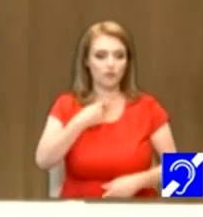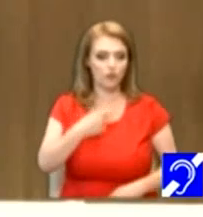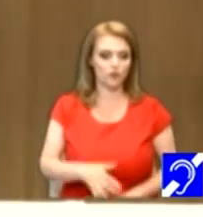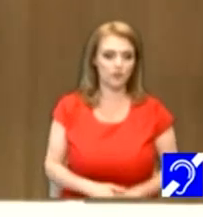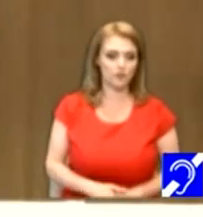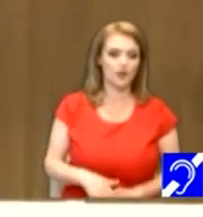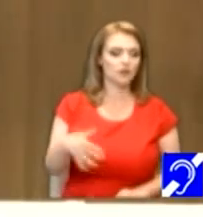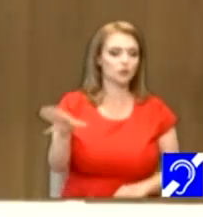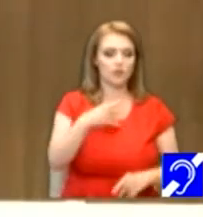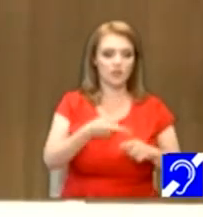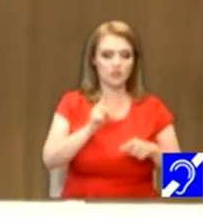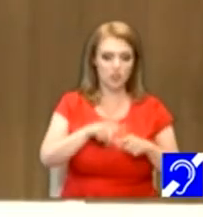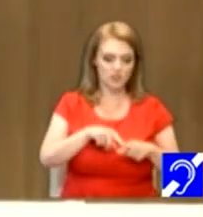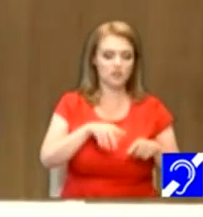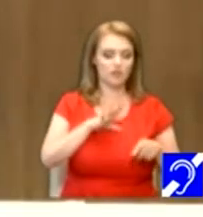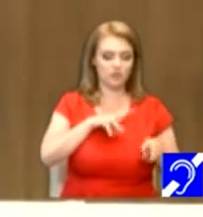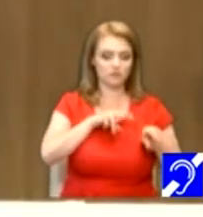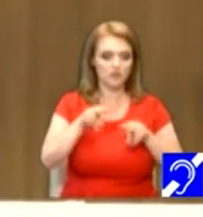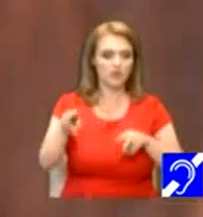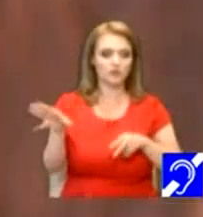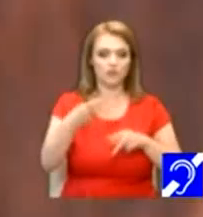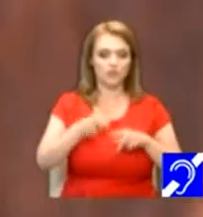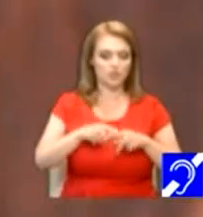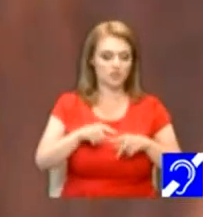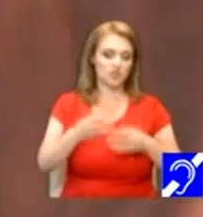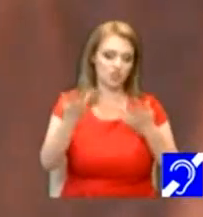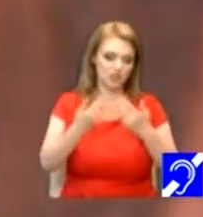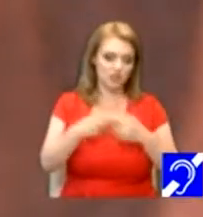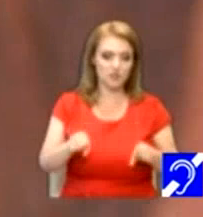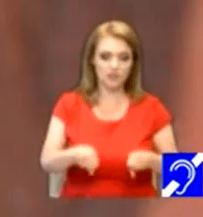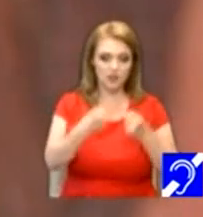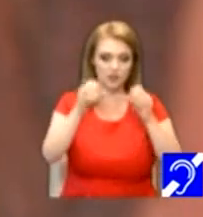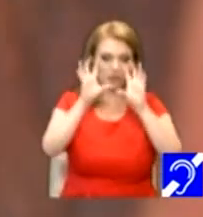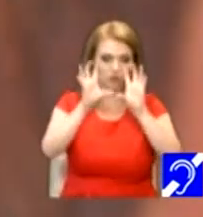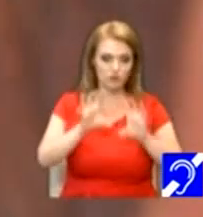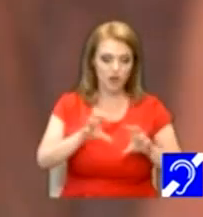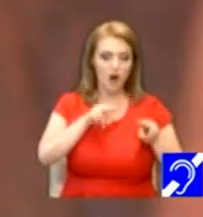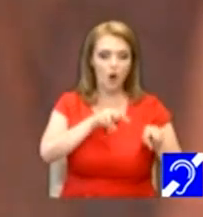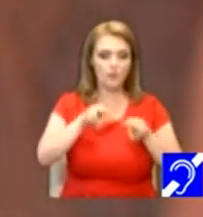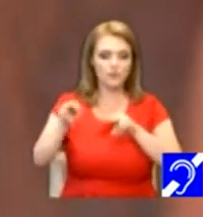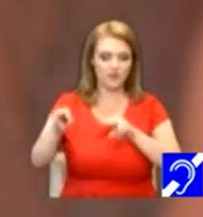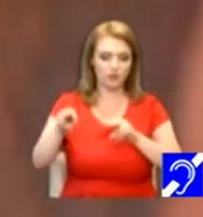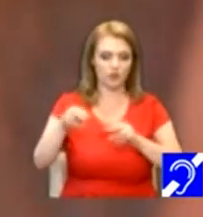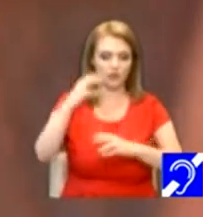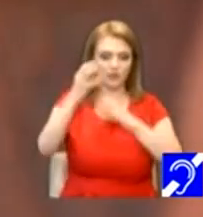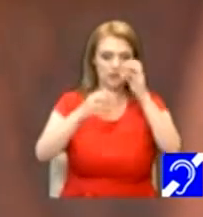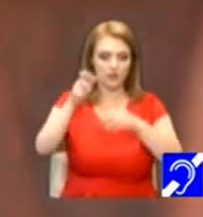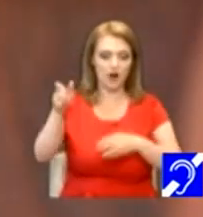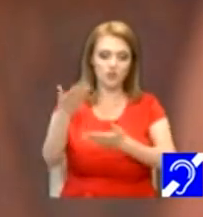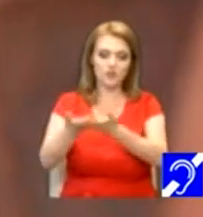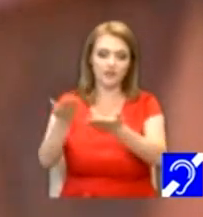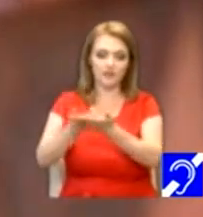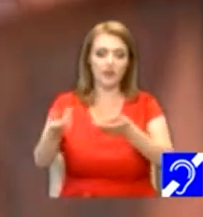insuffisamment poursuivies et sanctionnées par les autorités en charge. Misiunea OSCE de monitorizare a alegerilor a recomandat